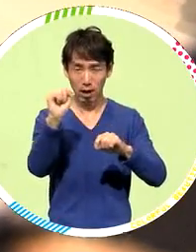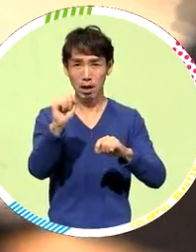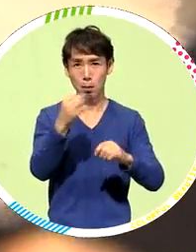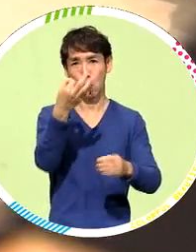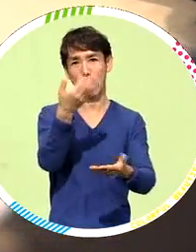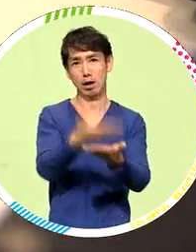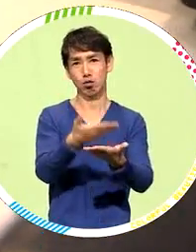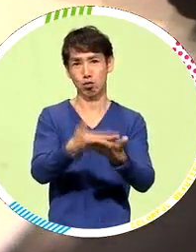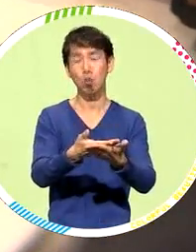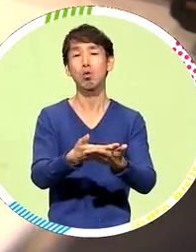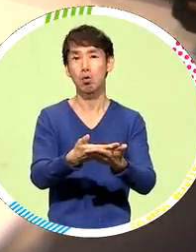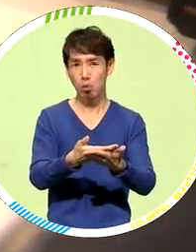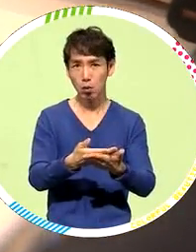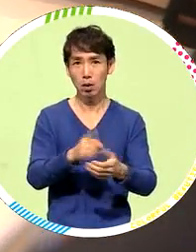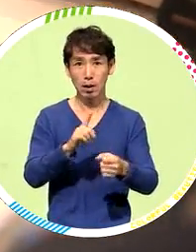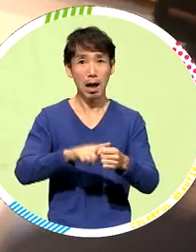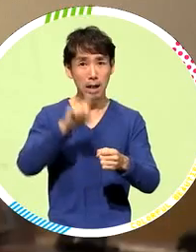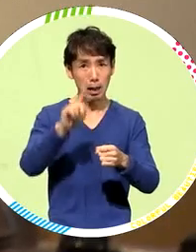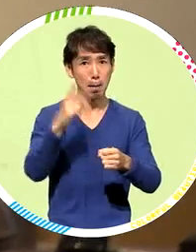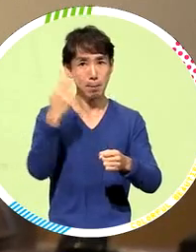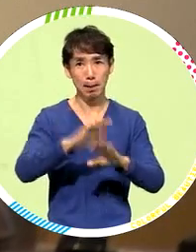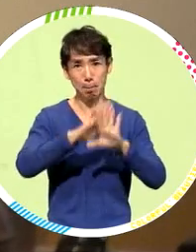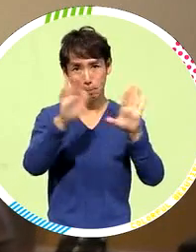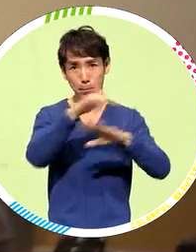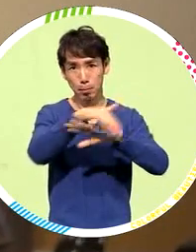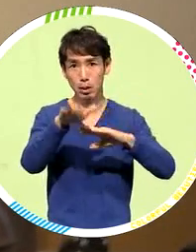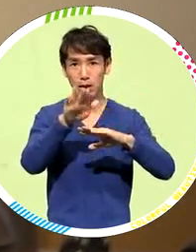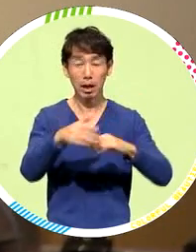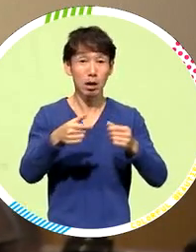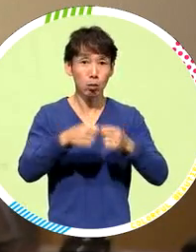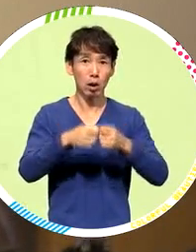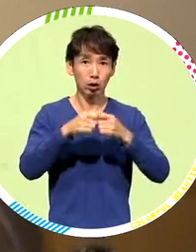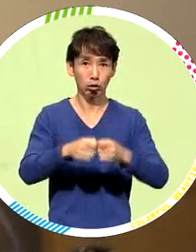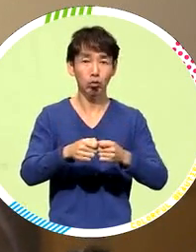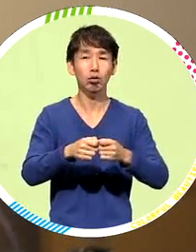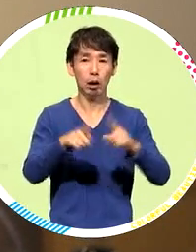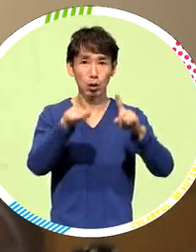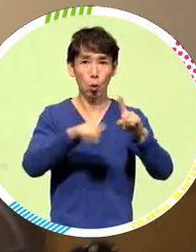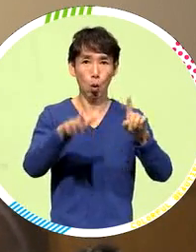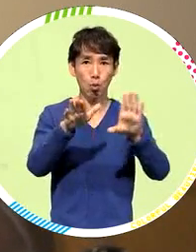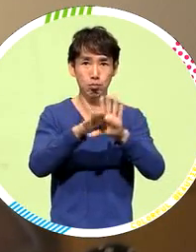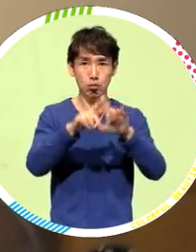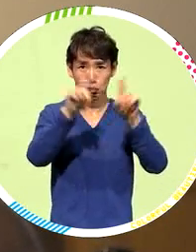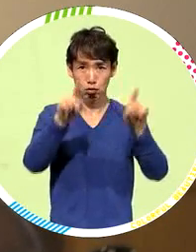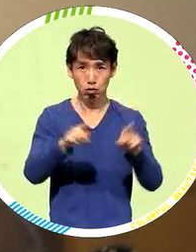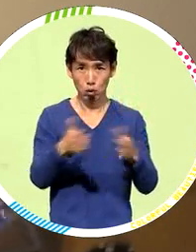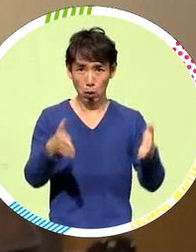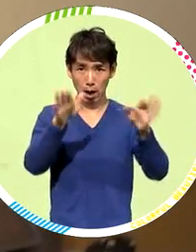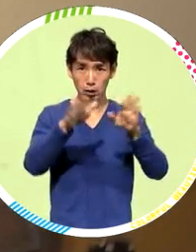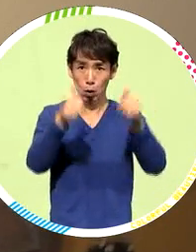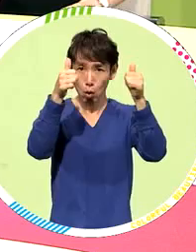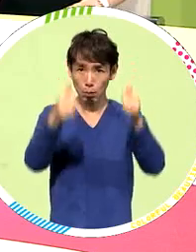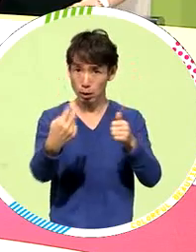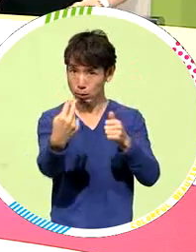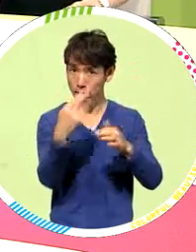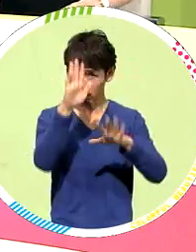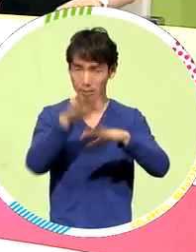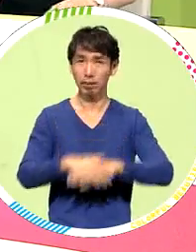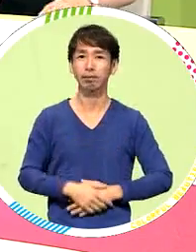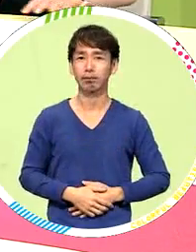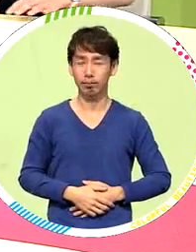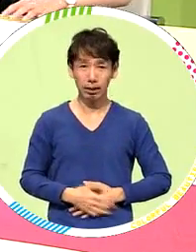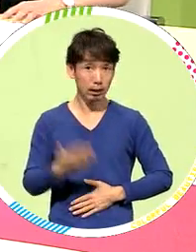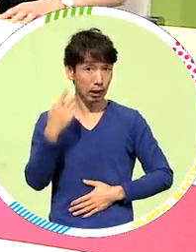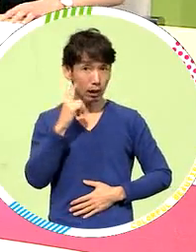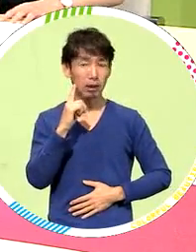はまた来年開催する予定だそうです詳しくは公文書間のホームページをチェックしてみてくださいあの先ほど見させて